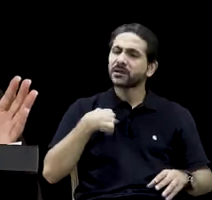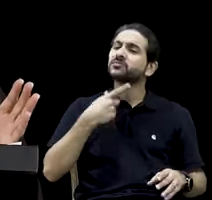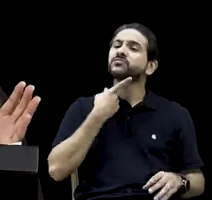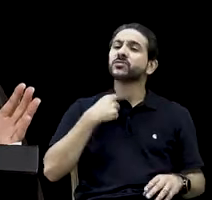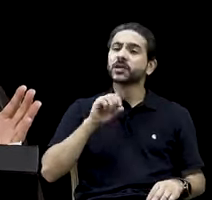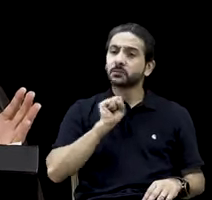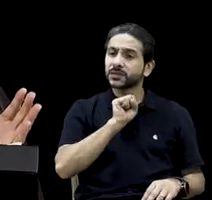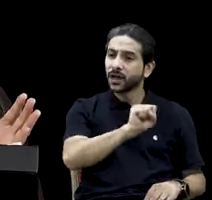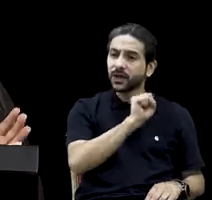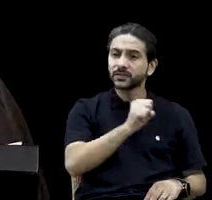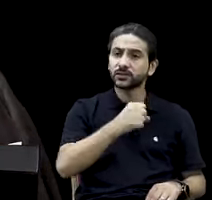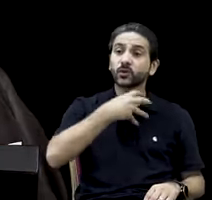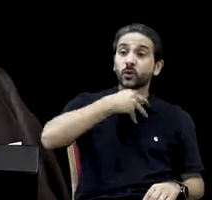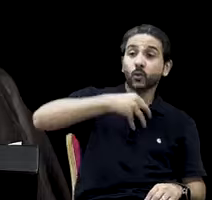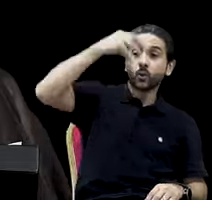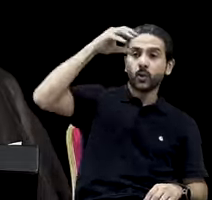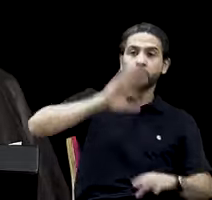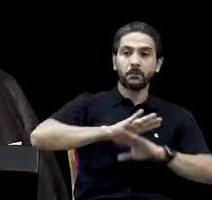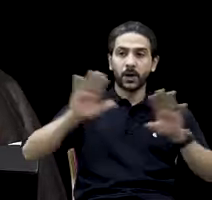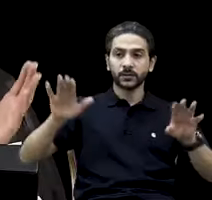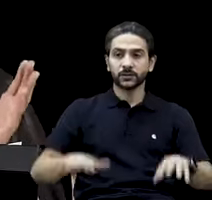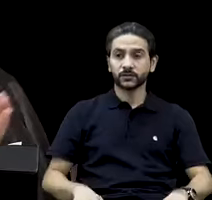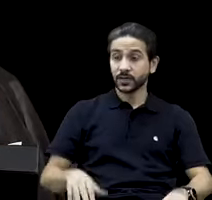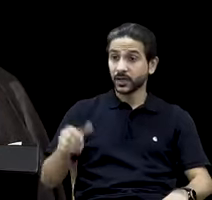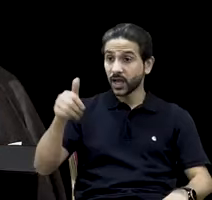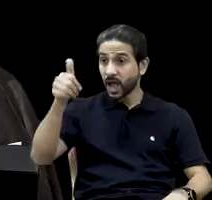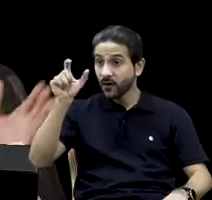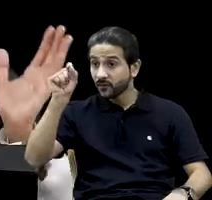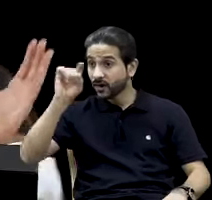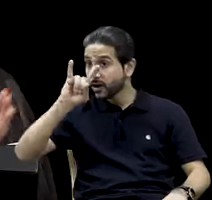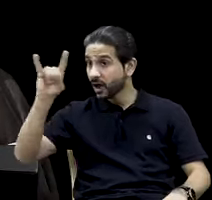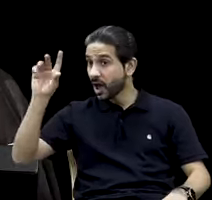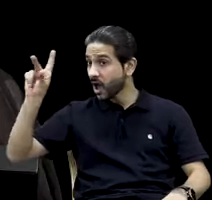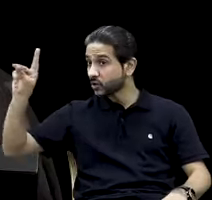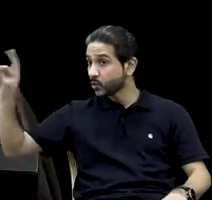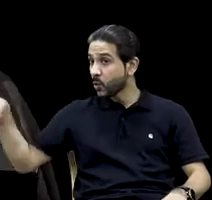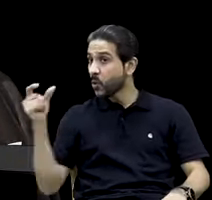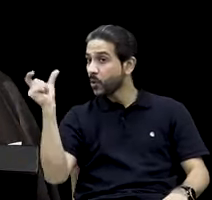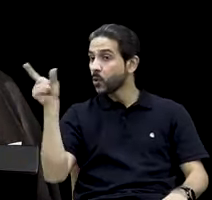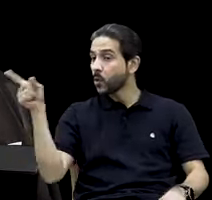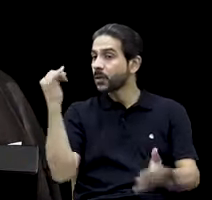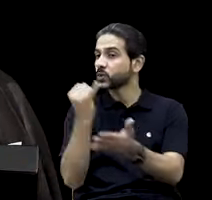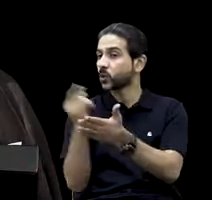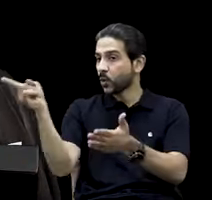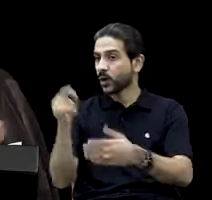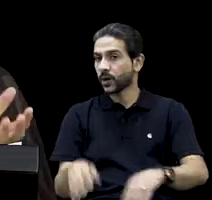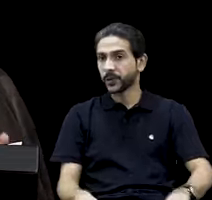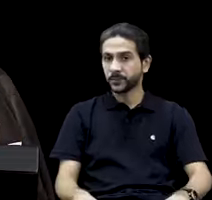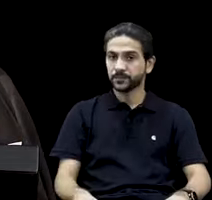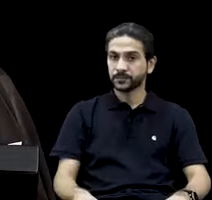الروح هذا في عهد افلاطون ومن بعده من فلاسفه الاغريق